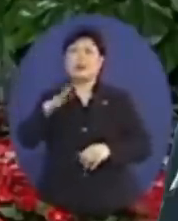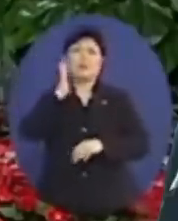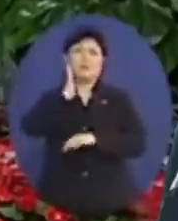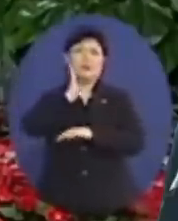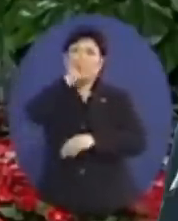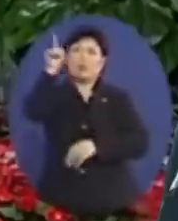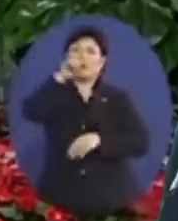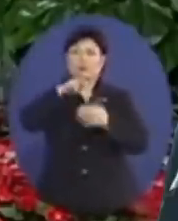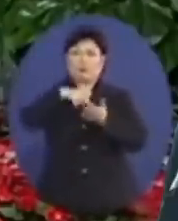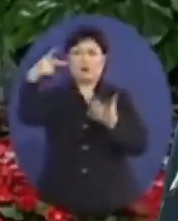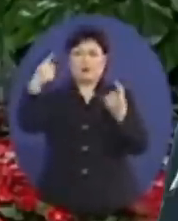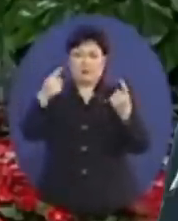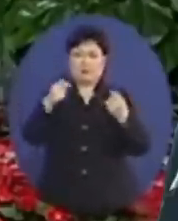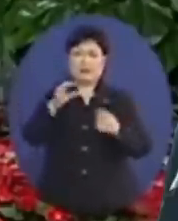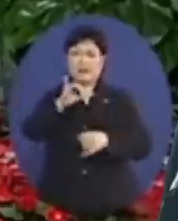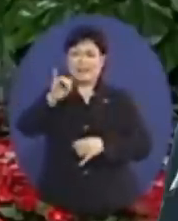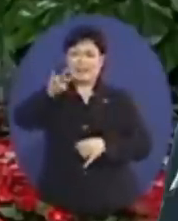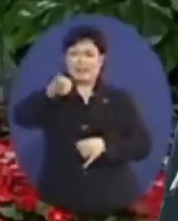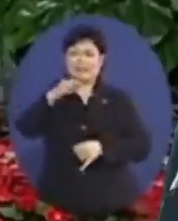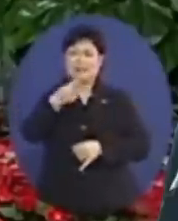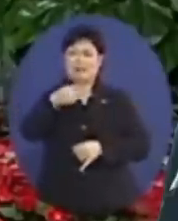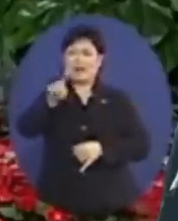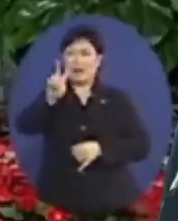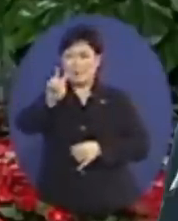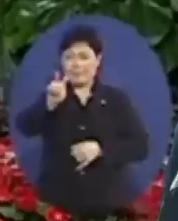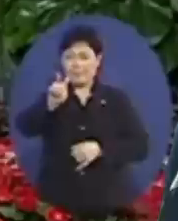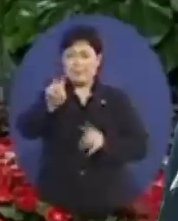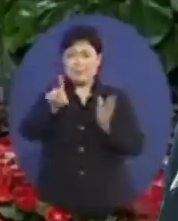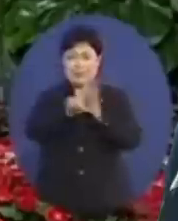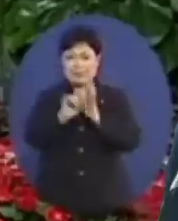오늘날 이슬람 교도들은 그렇게 말합니다. 내가